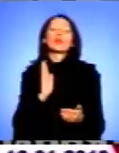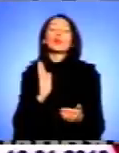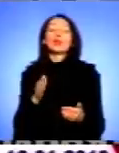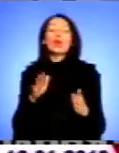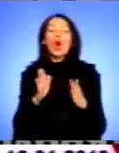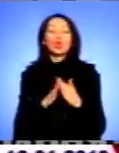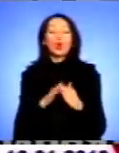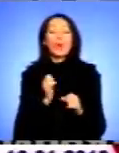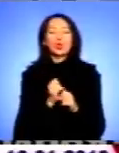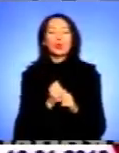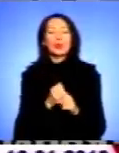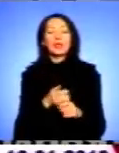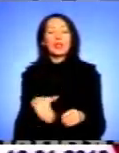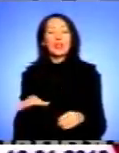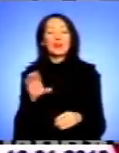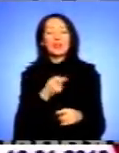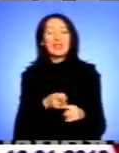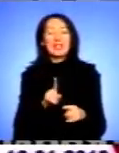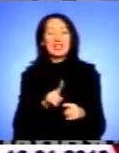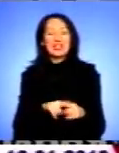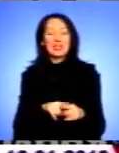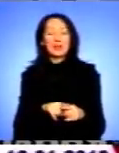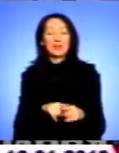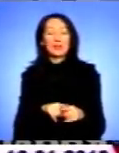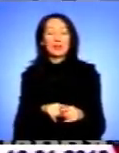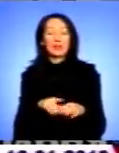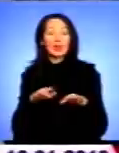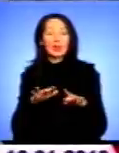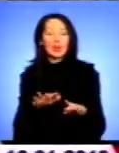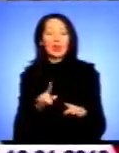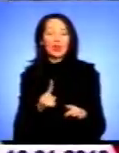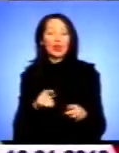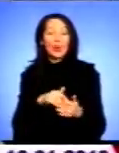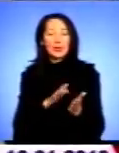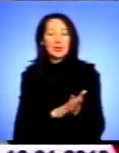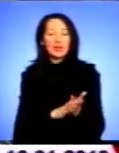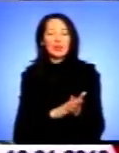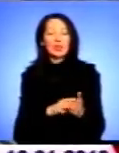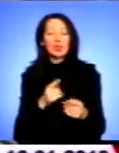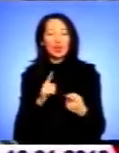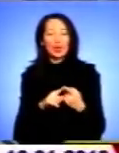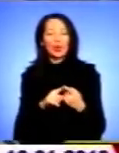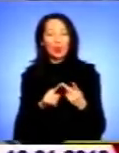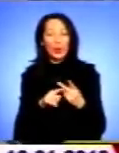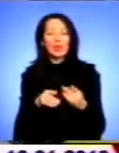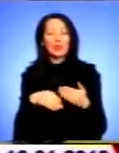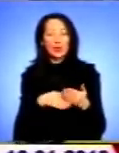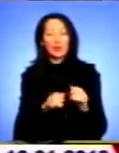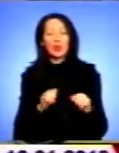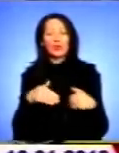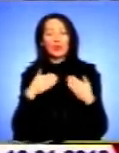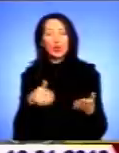вдома зробити всі оці моменти щодо реєстрації. Ще один спосіб. Можна звернутися до